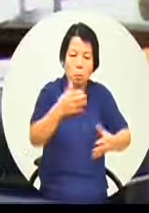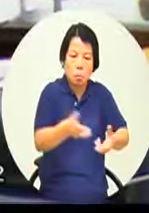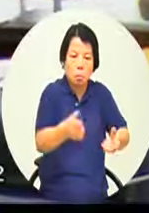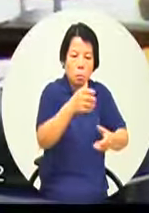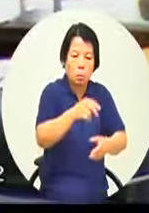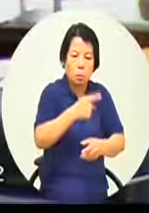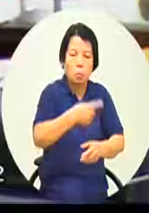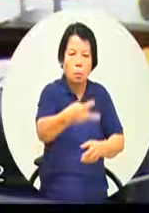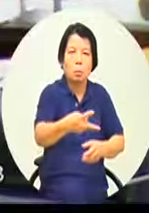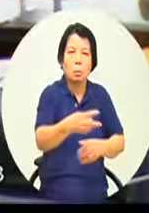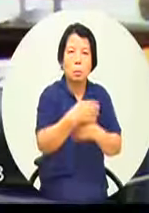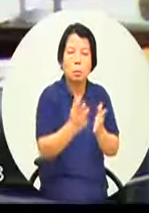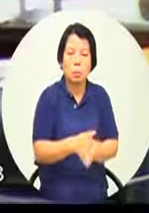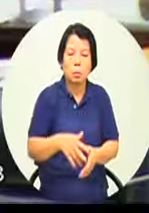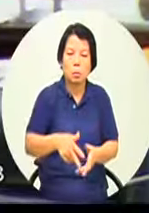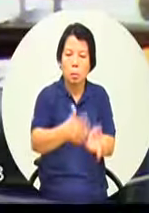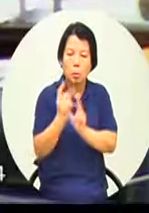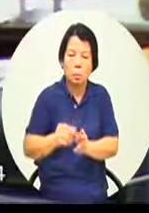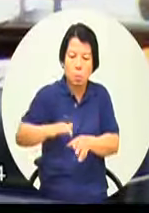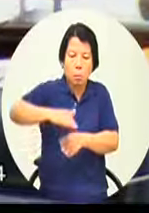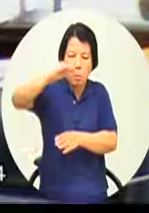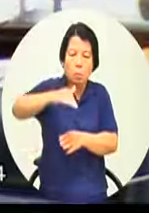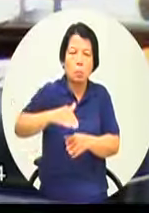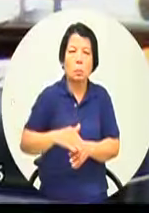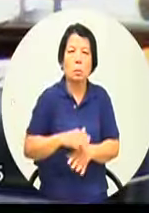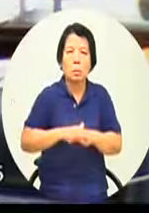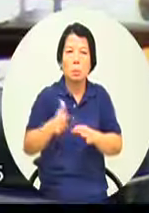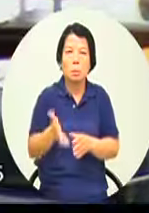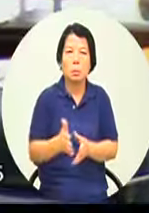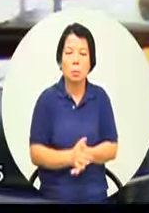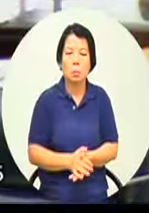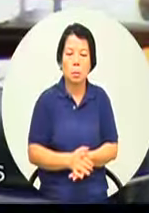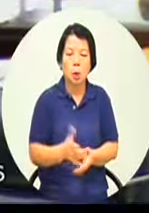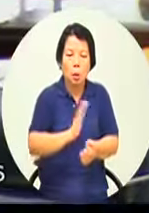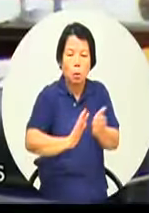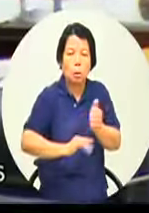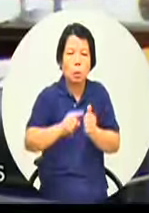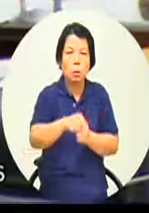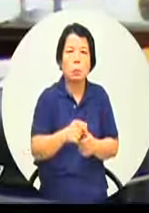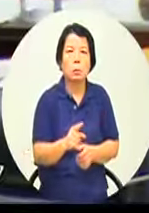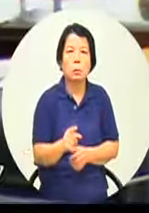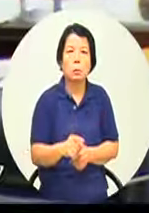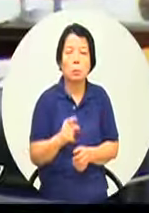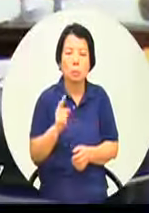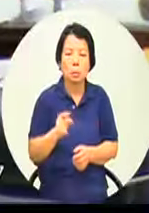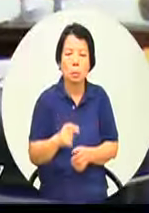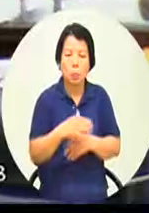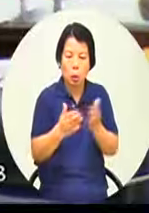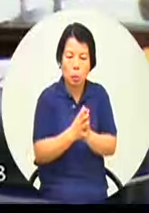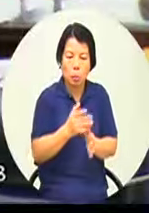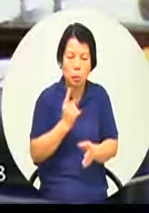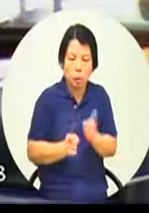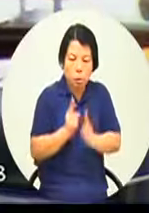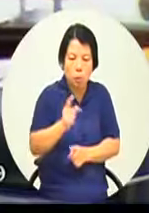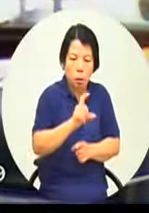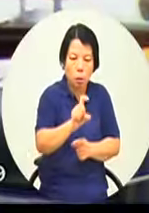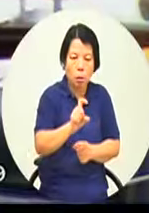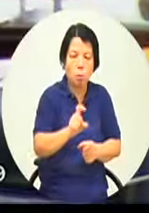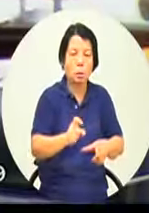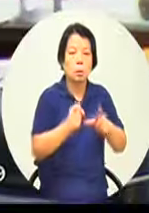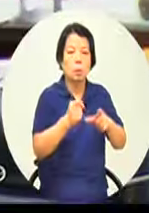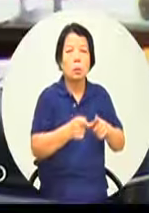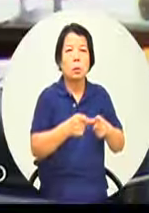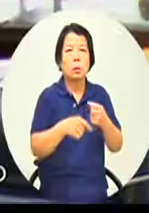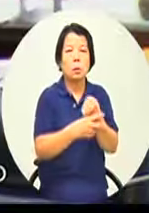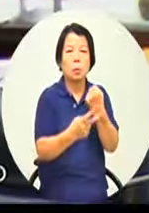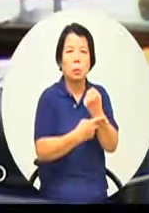尼搁爱需要甲桥墩架高，架高了影响我偌济？我甲你讲，原之前差六十公分啊，差六七十公分，